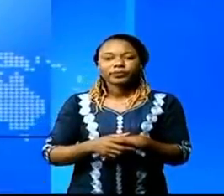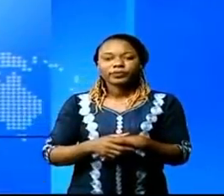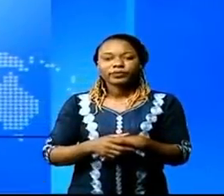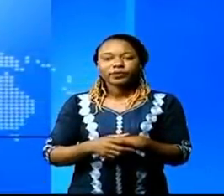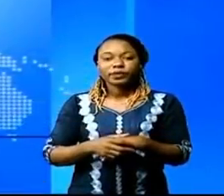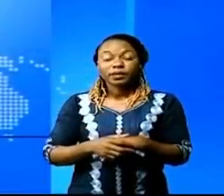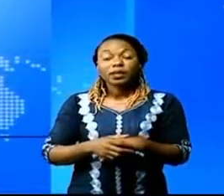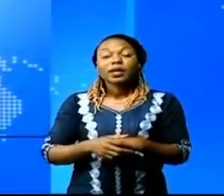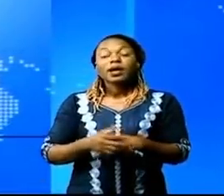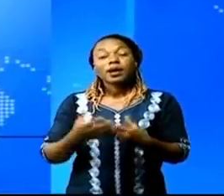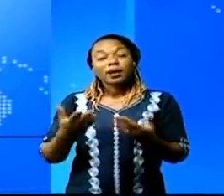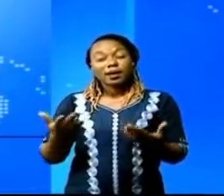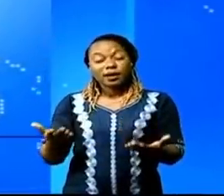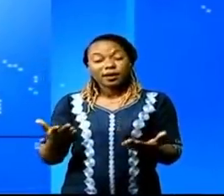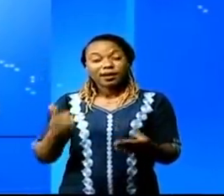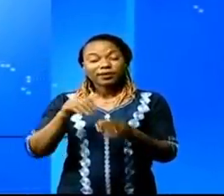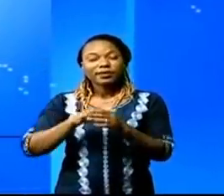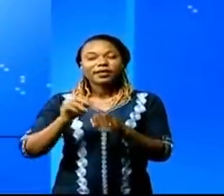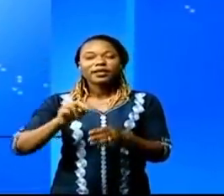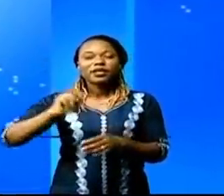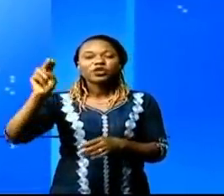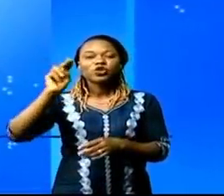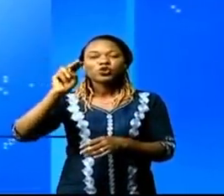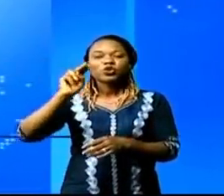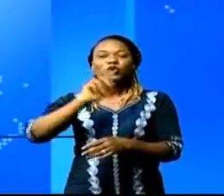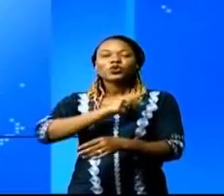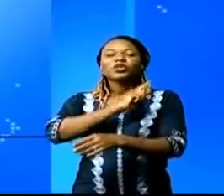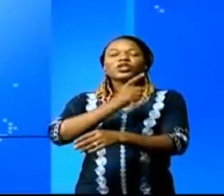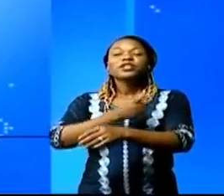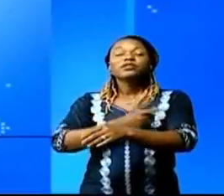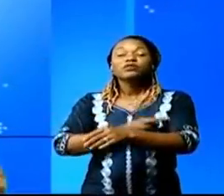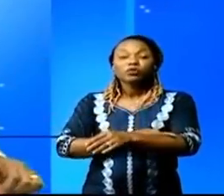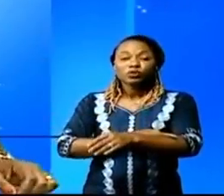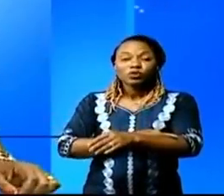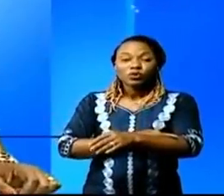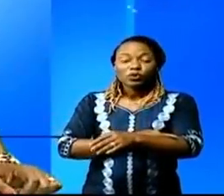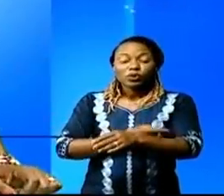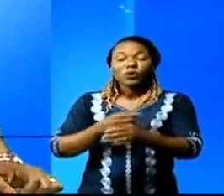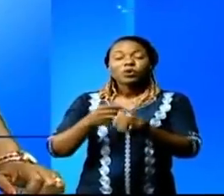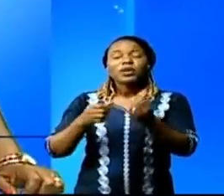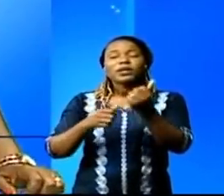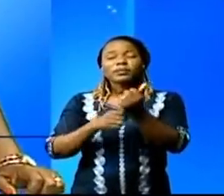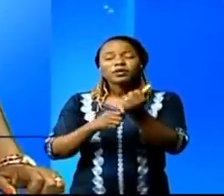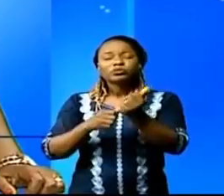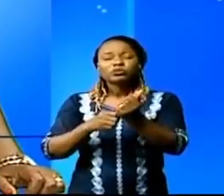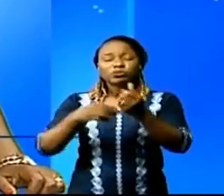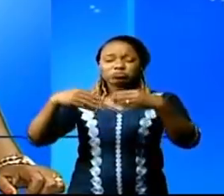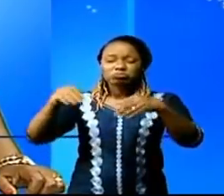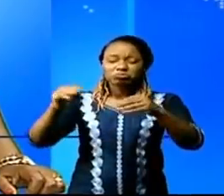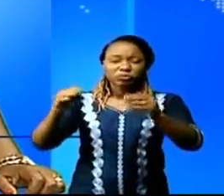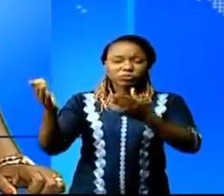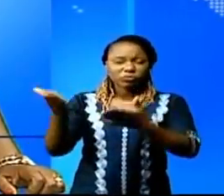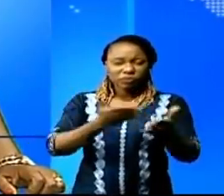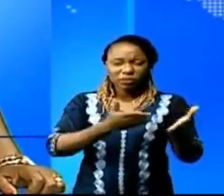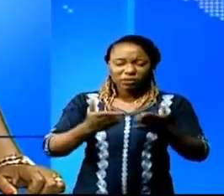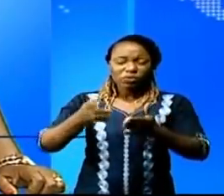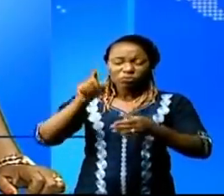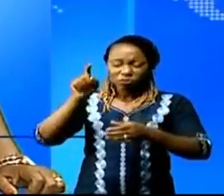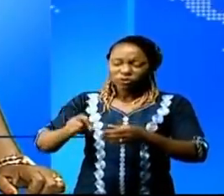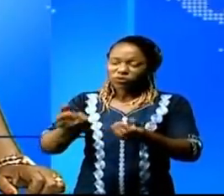Sur place, dans le Nord Kivu, les opérateurs économiques plaident pour la sécurisation de leurs